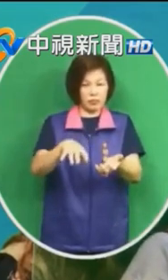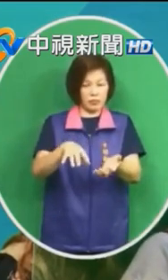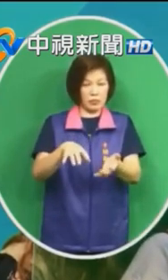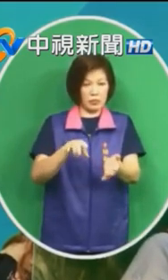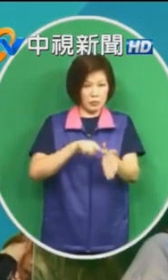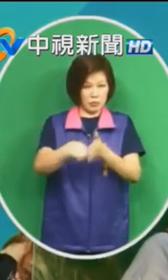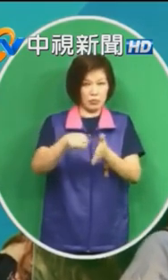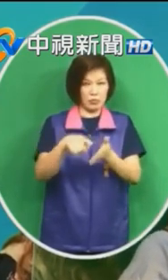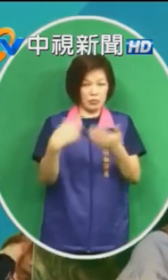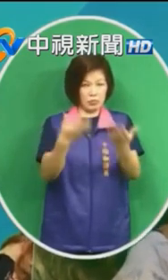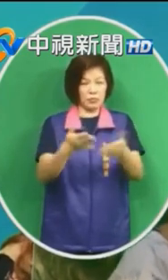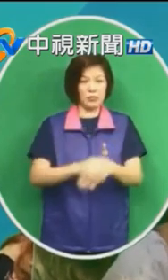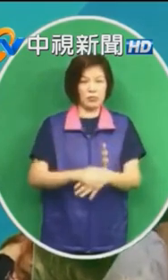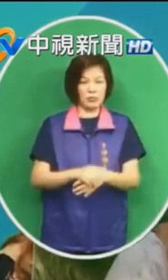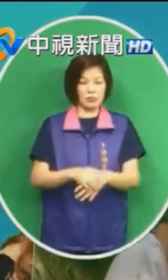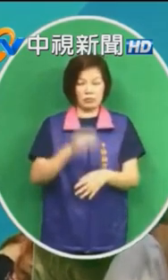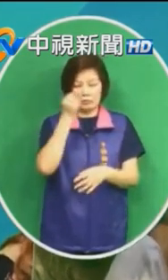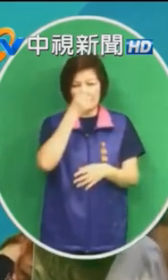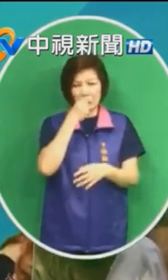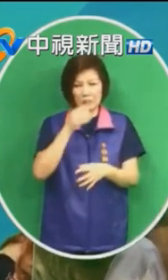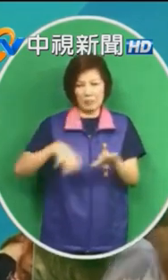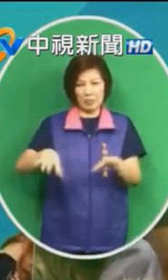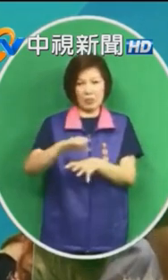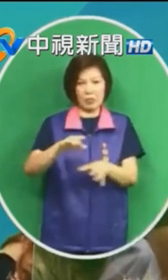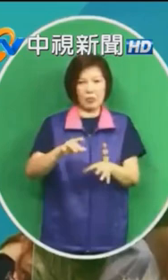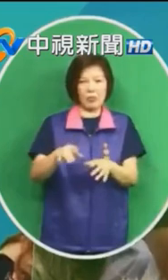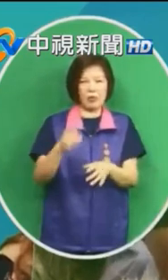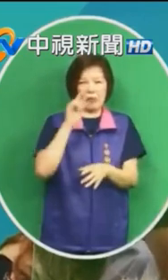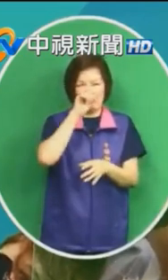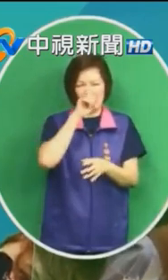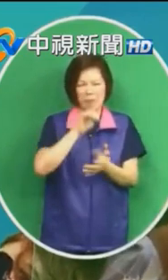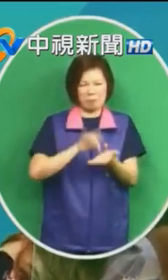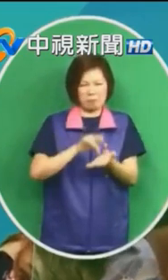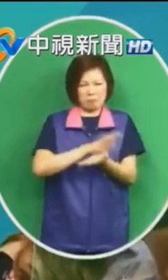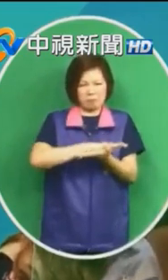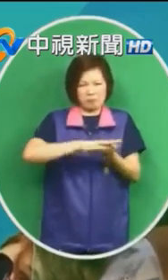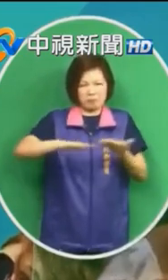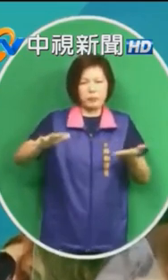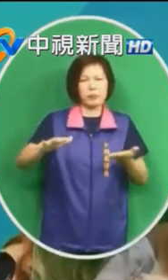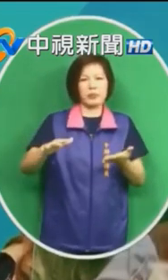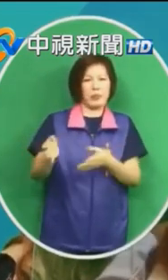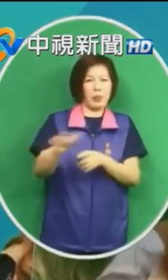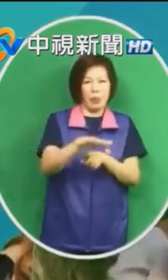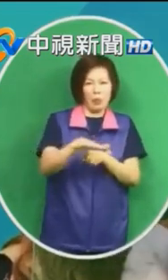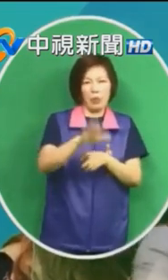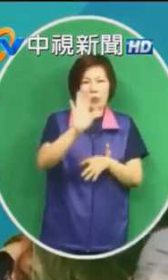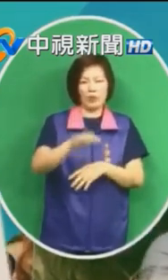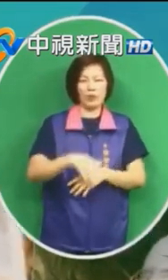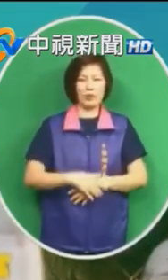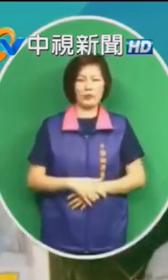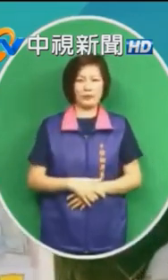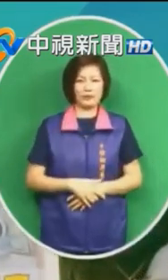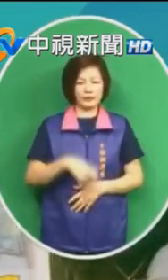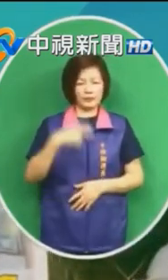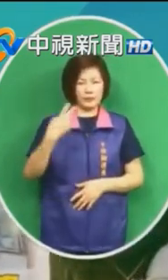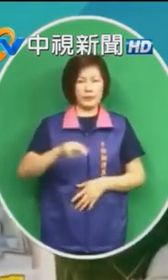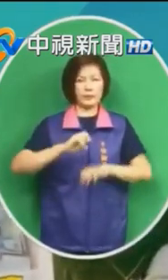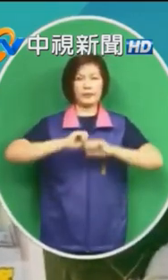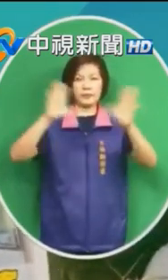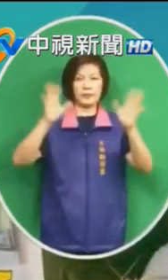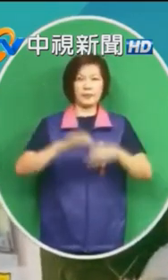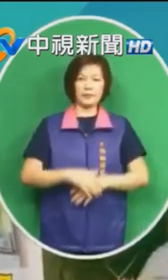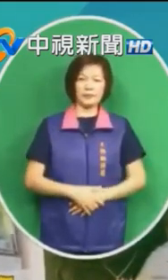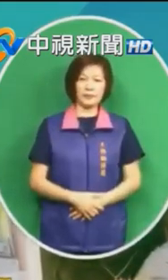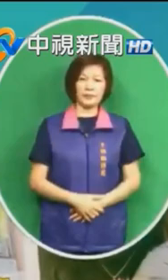别呢大清消这个部分要特别谢谢我们芳疗医院。那么同时也在这边要跟大家来报